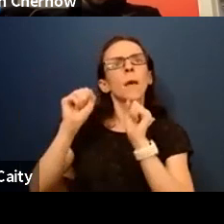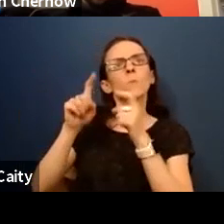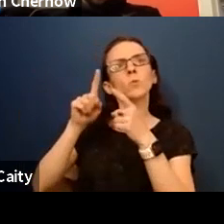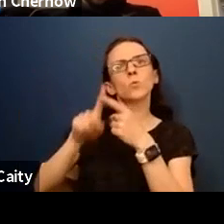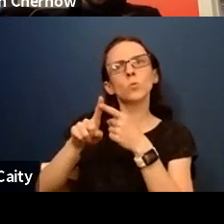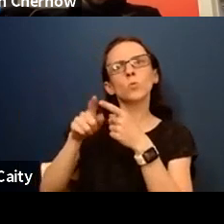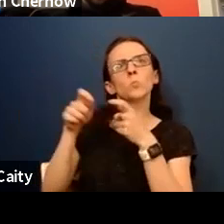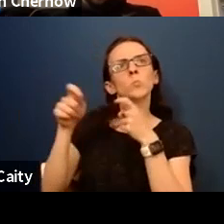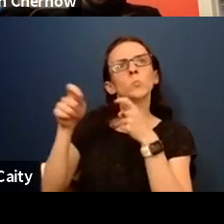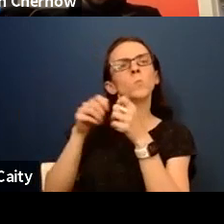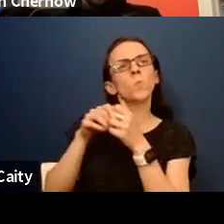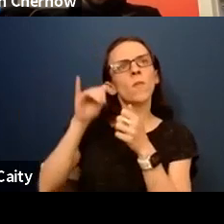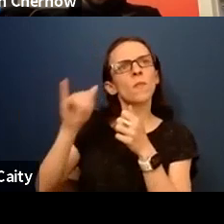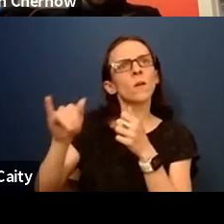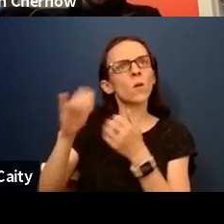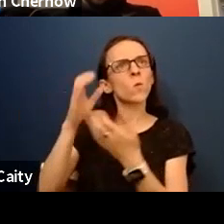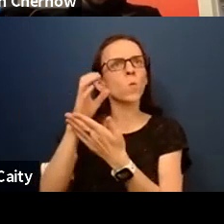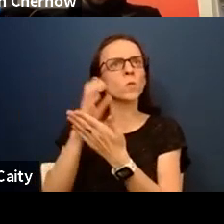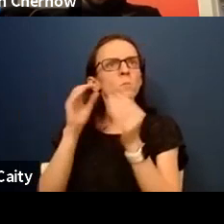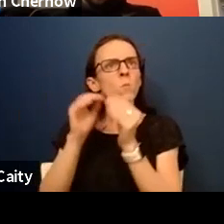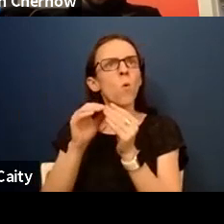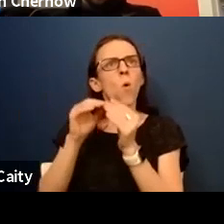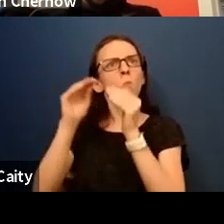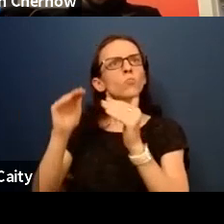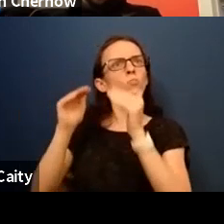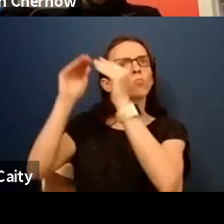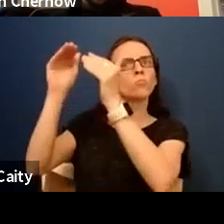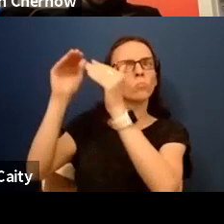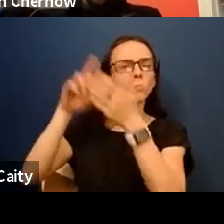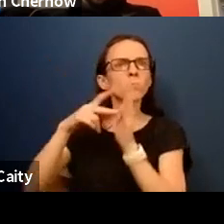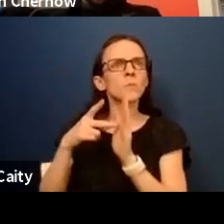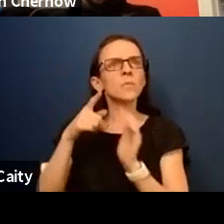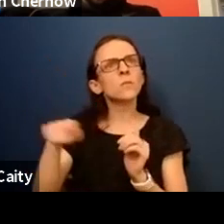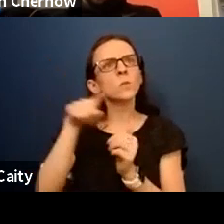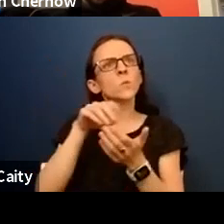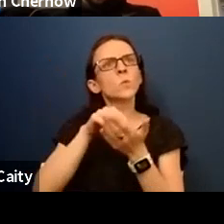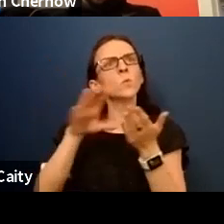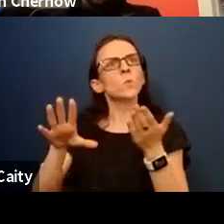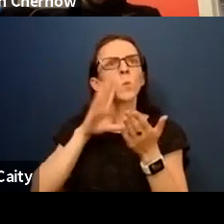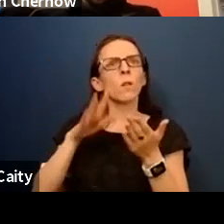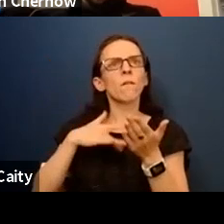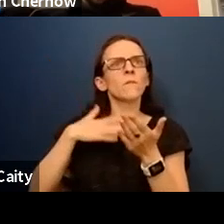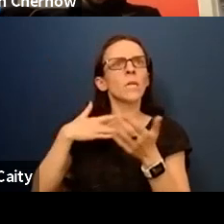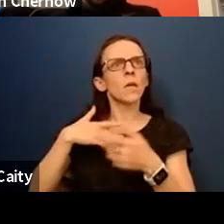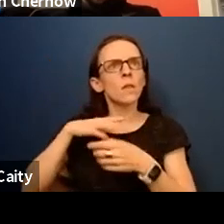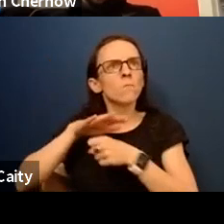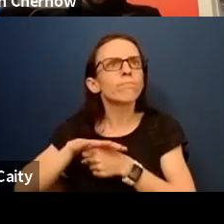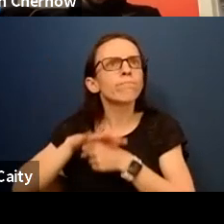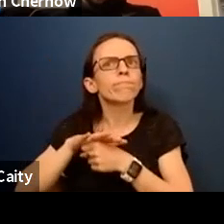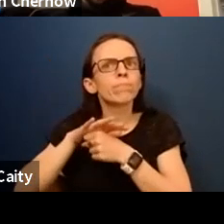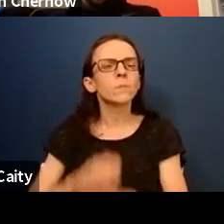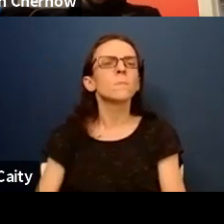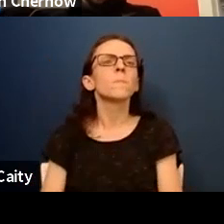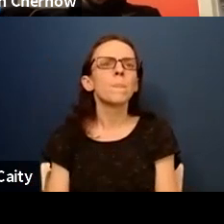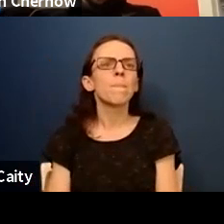deal with the rigorous courses, they're going to have a tremendous amount of pressures on them. 甚至徹